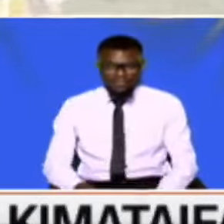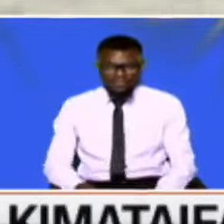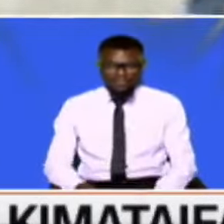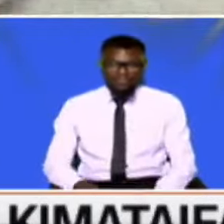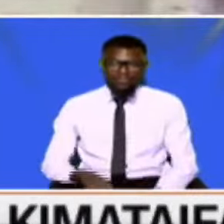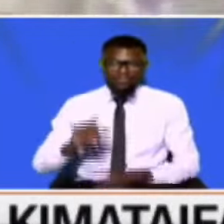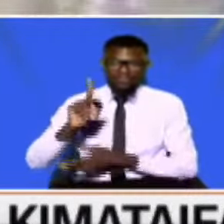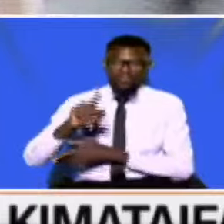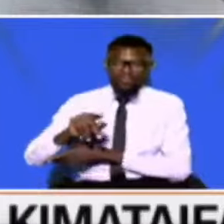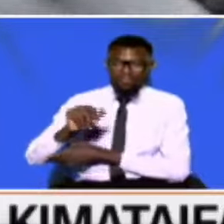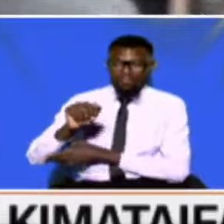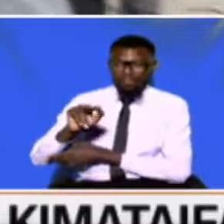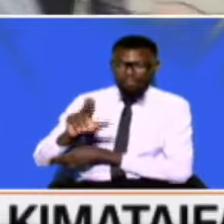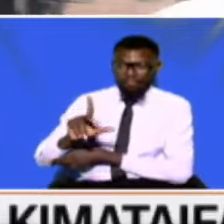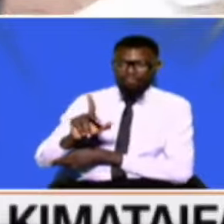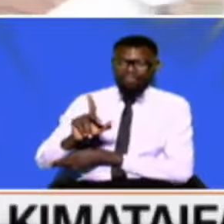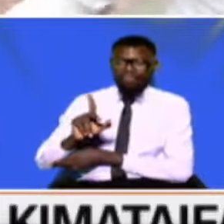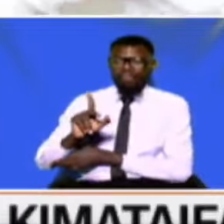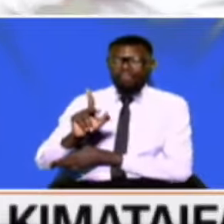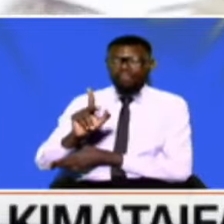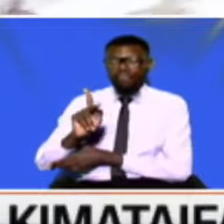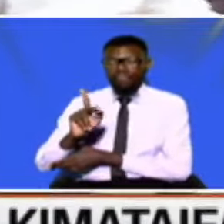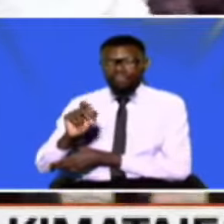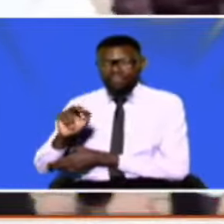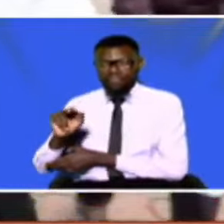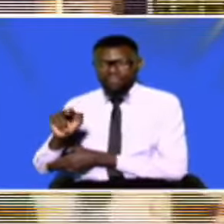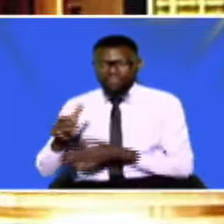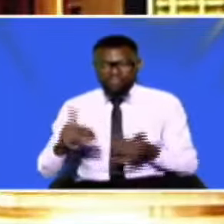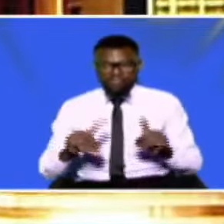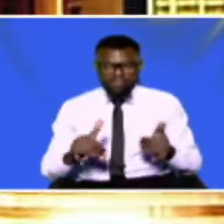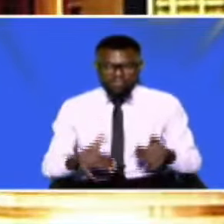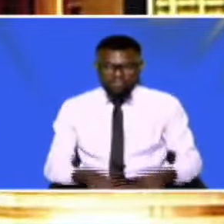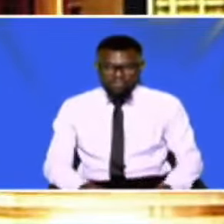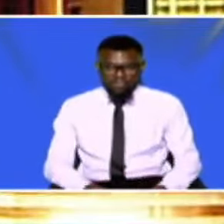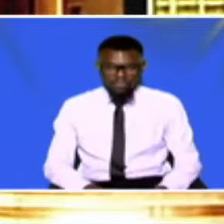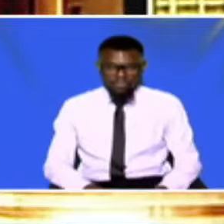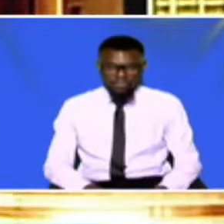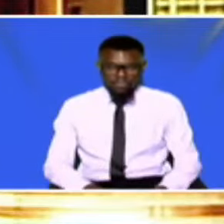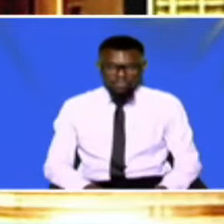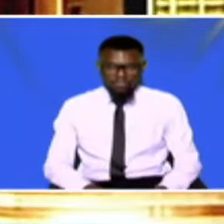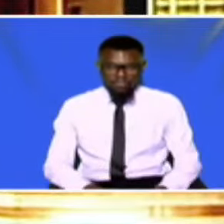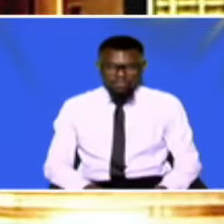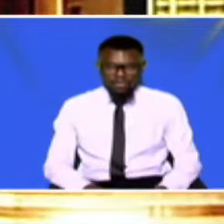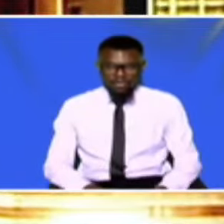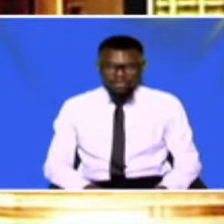Paula Biswa, KTN News. Na hatimaye jamii ya Agikuyu